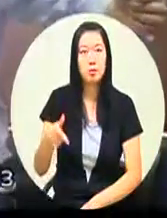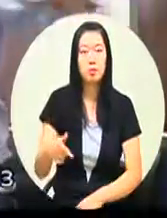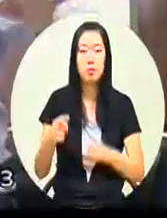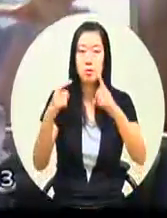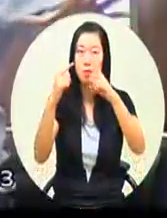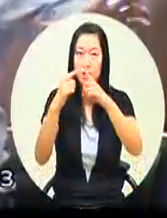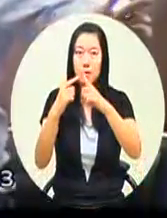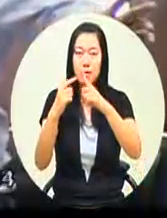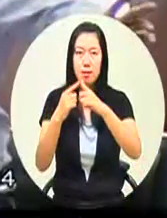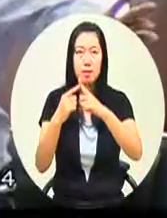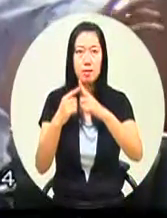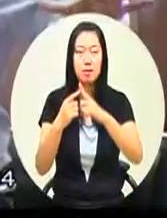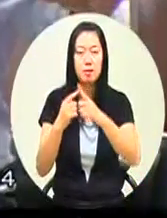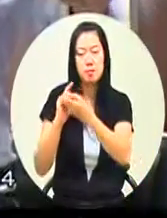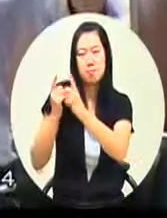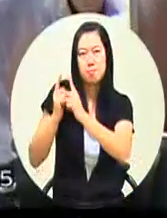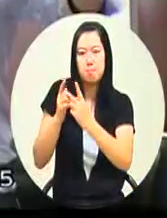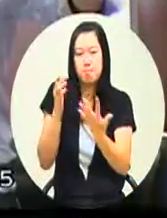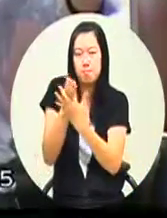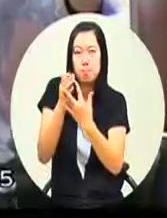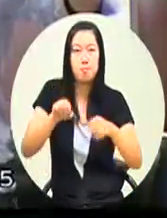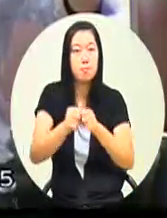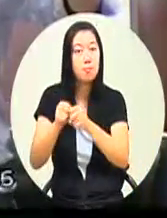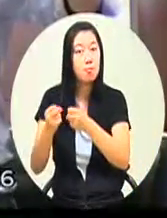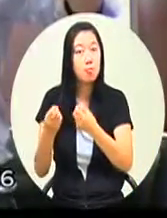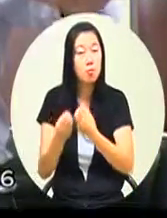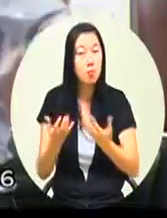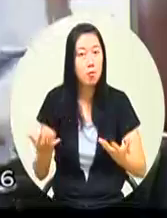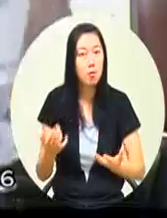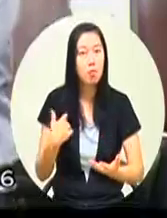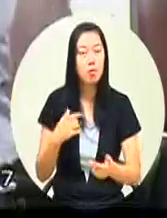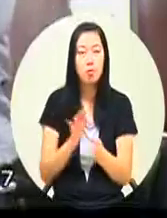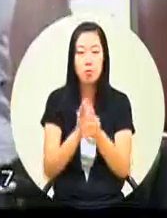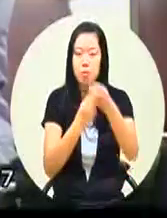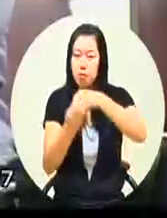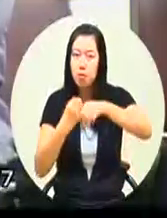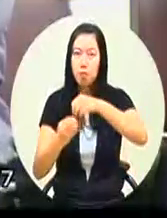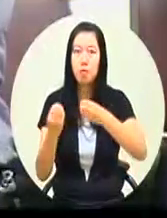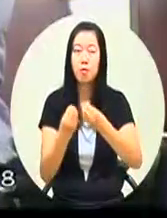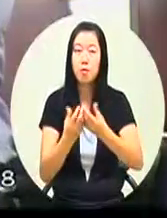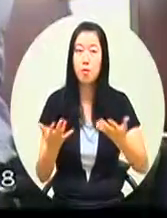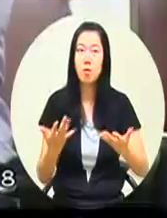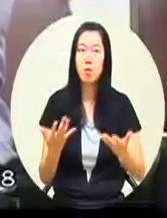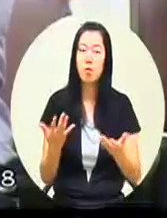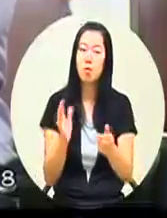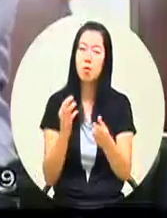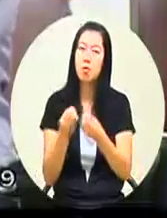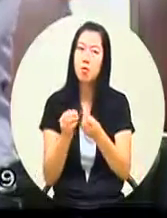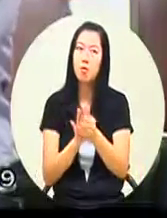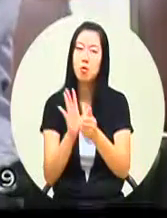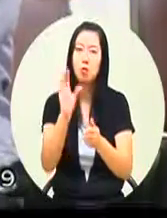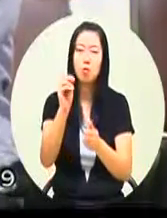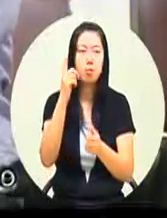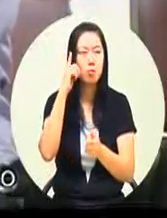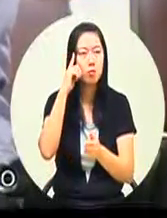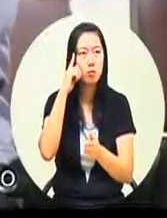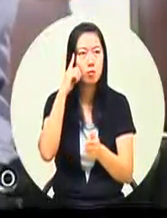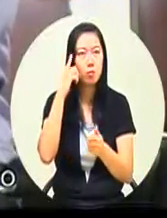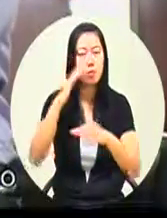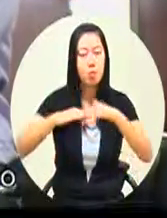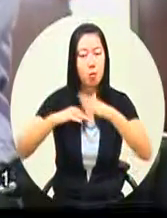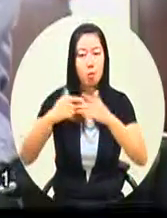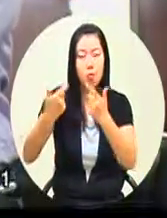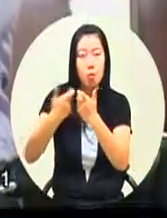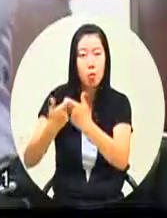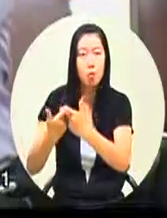的以外自然的？啊，那我的责任，现在应该调试的部分，就是我要安那做？你讲些因应措施，讲高